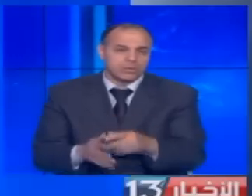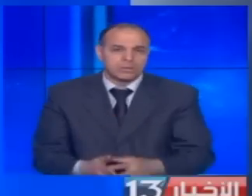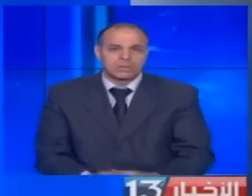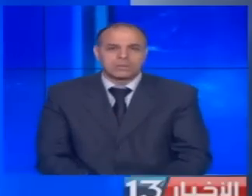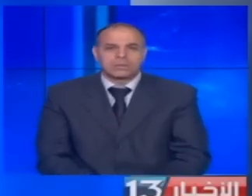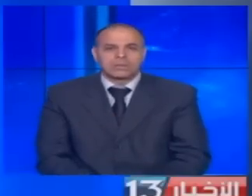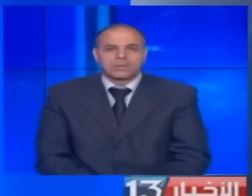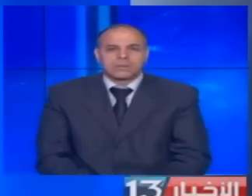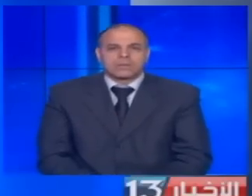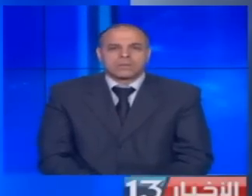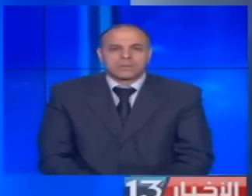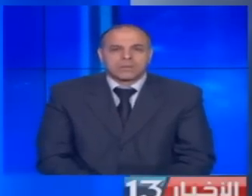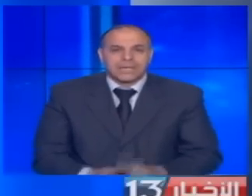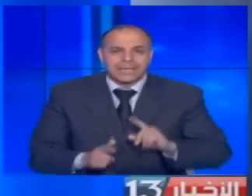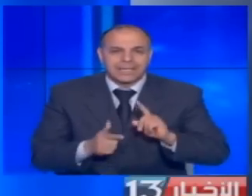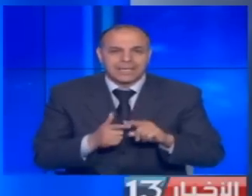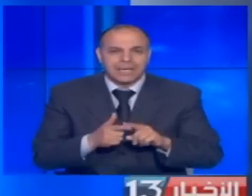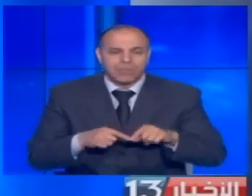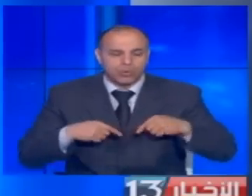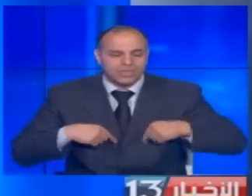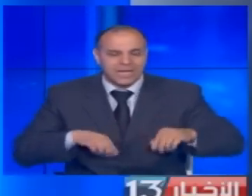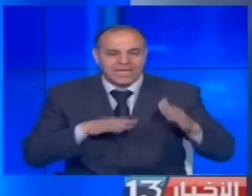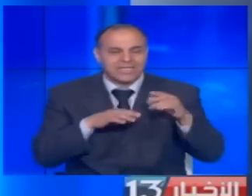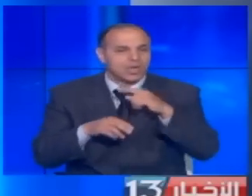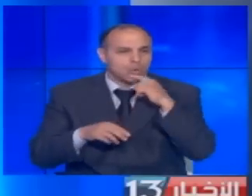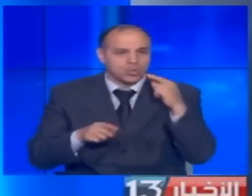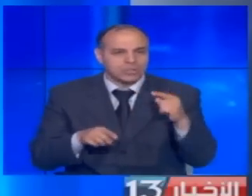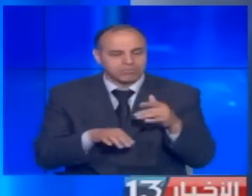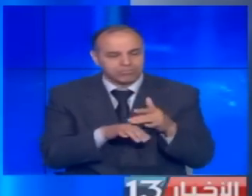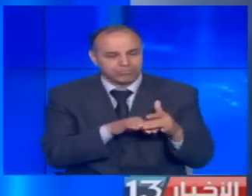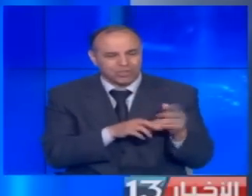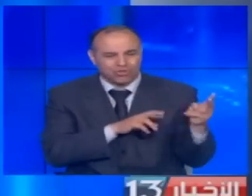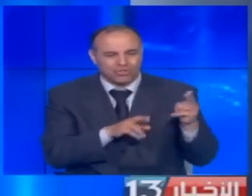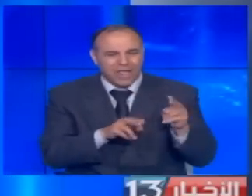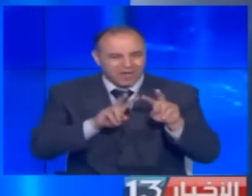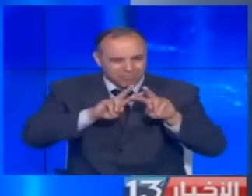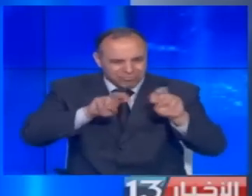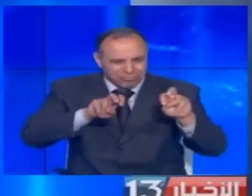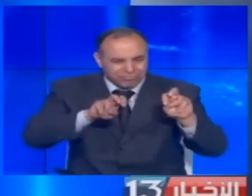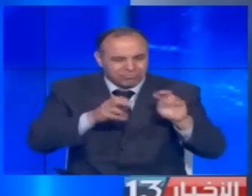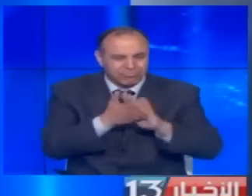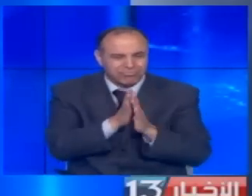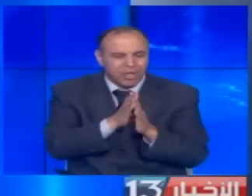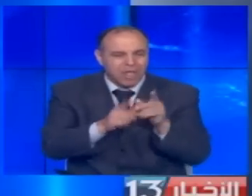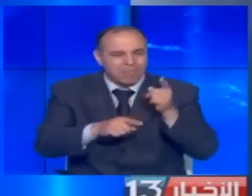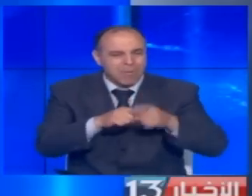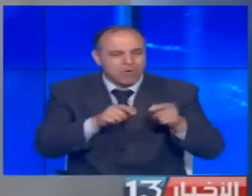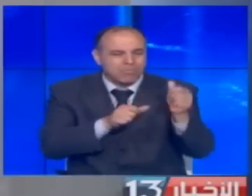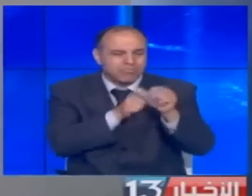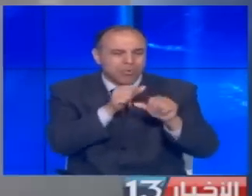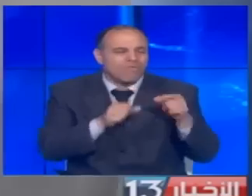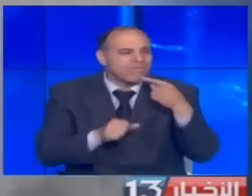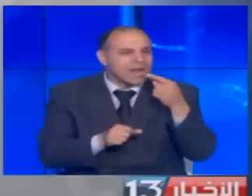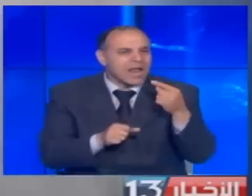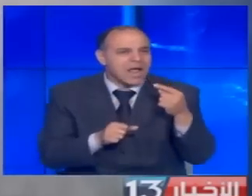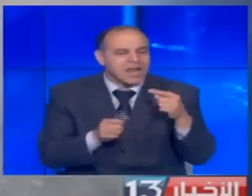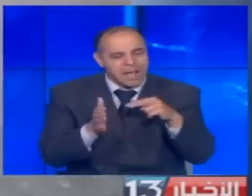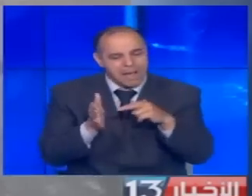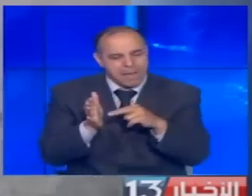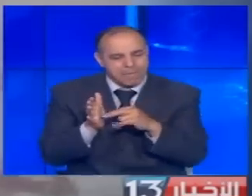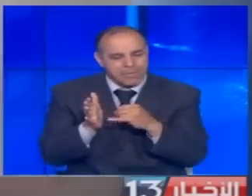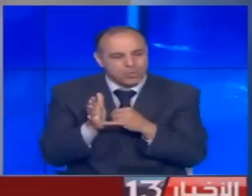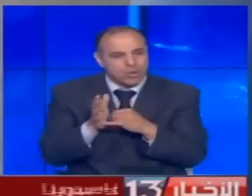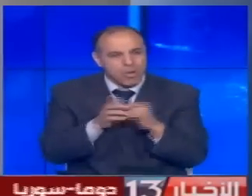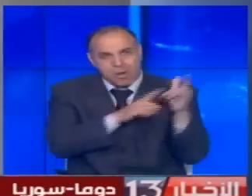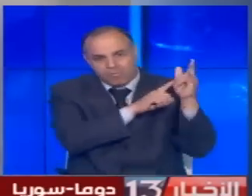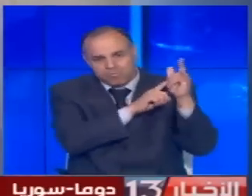وقد ارجع نائب وزير الخارجيه الروسي تاخر وصول مفتشي منظمه حظر الاسلحه الكيميائيه الى دوما الى